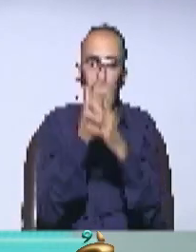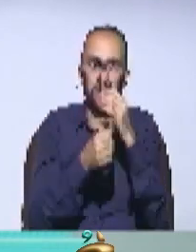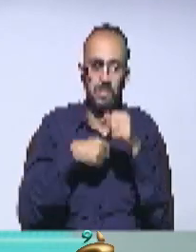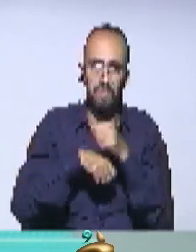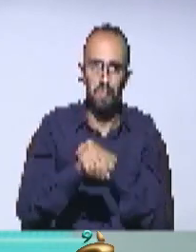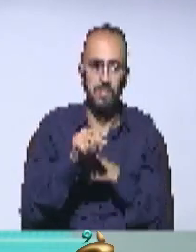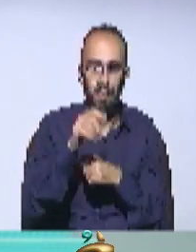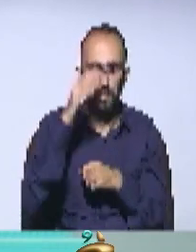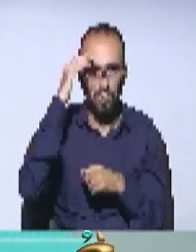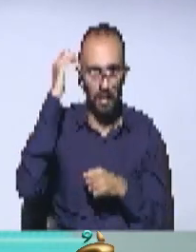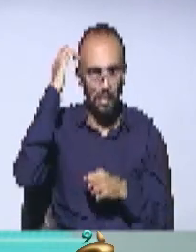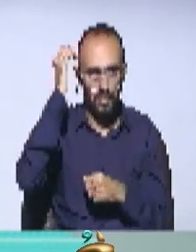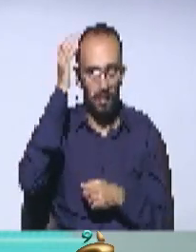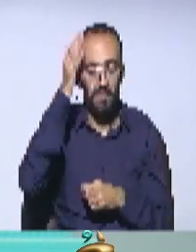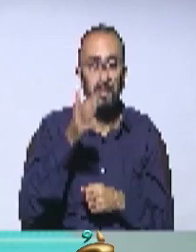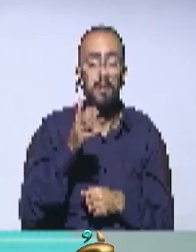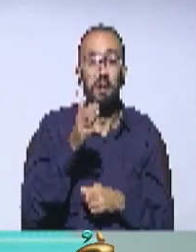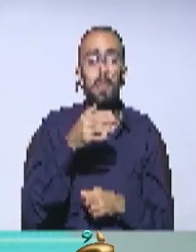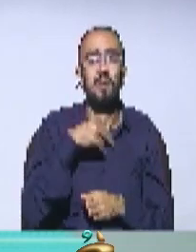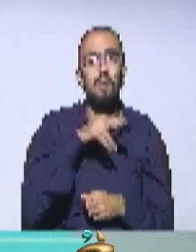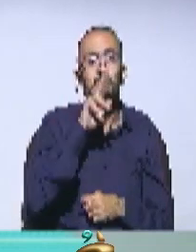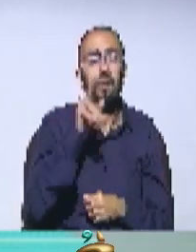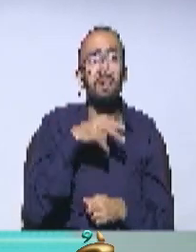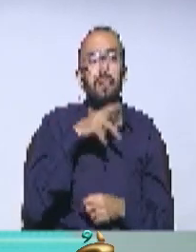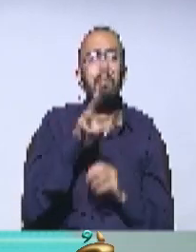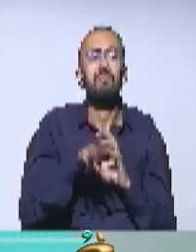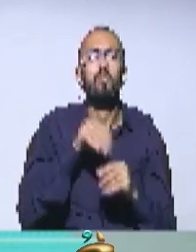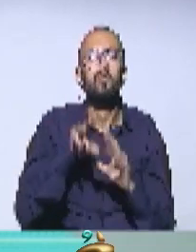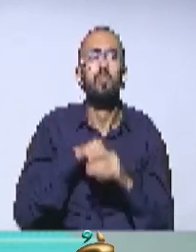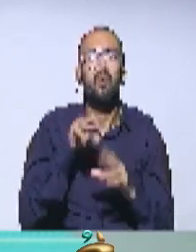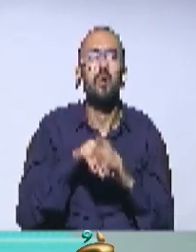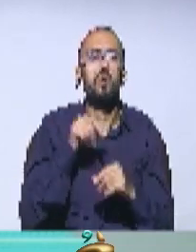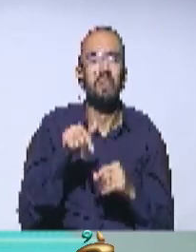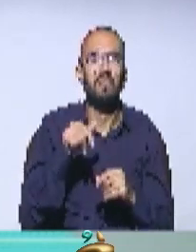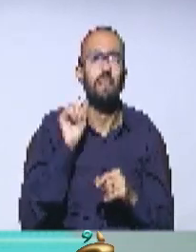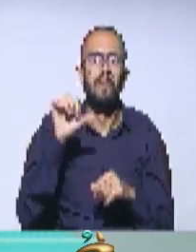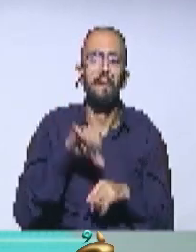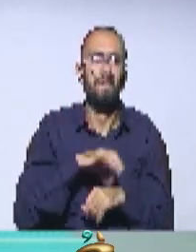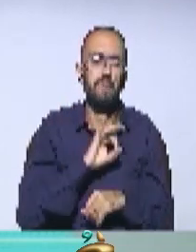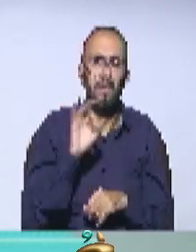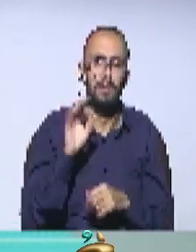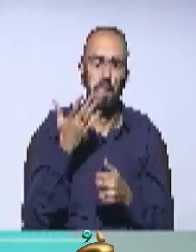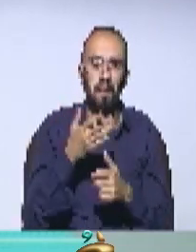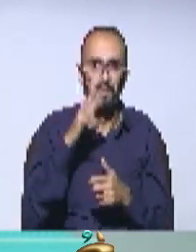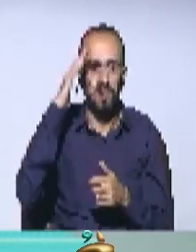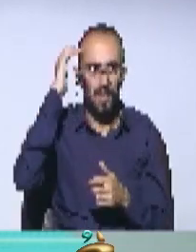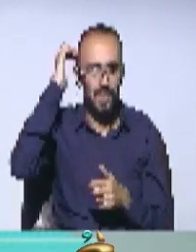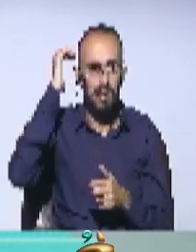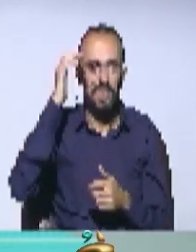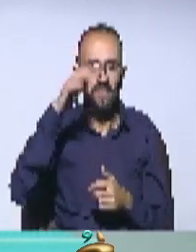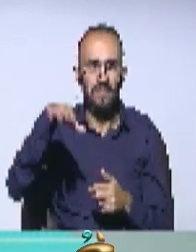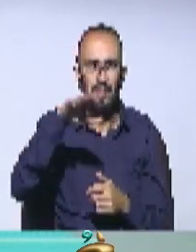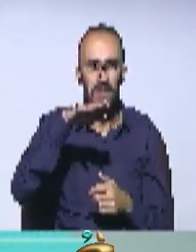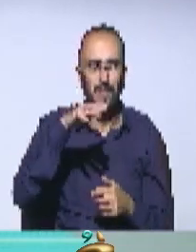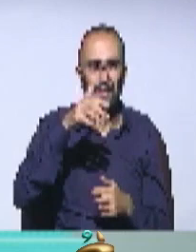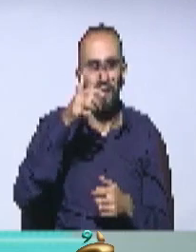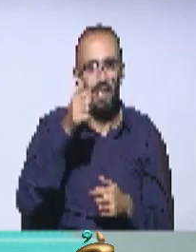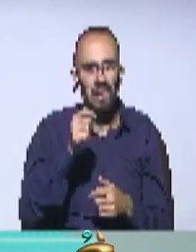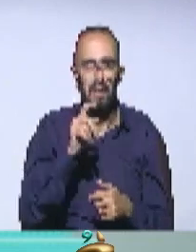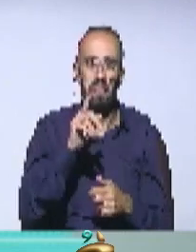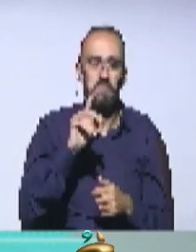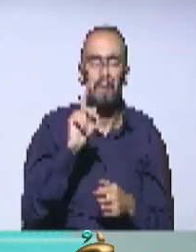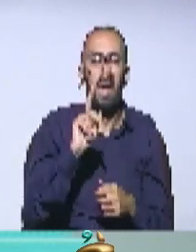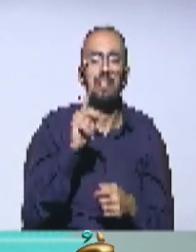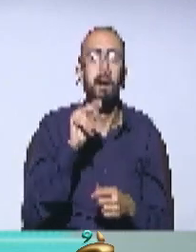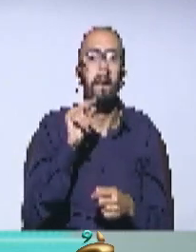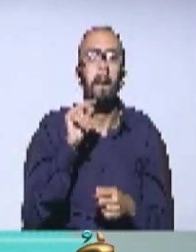دايما ابناء الصعيد الحر. حضرتك كلمني عن المشروعات اللي بتتم دلوقتي علشان يتحول الصعيد من منطقة مش عايزة اقول